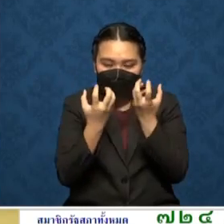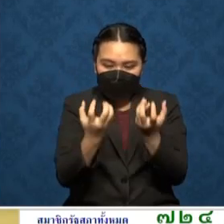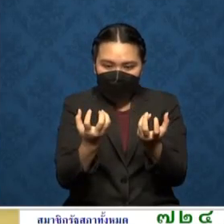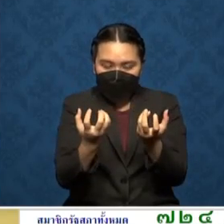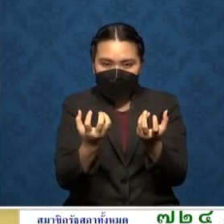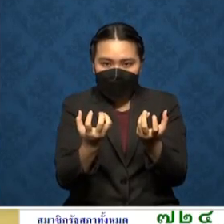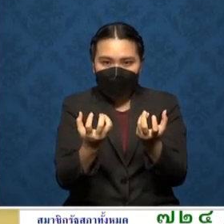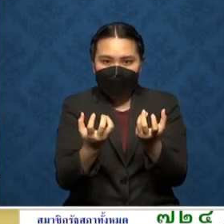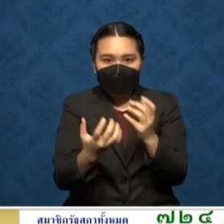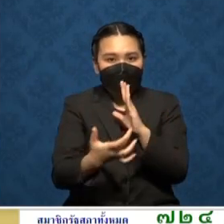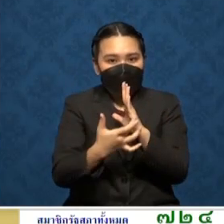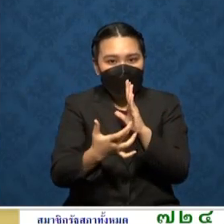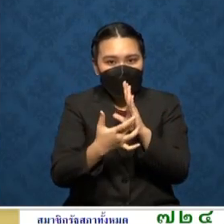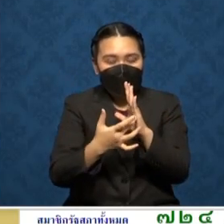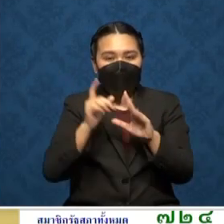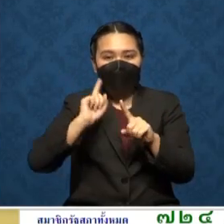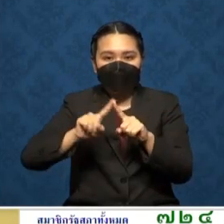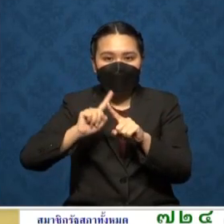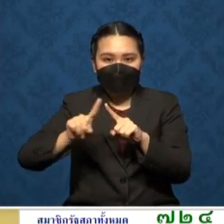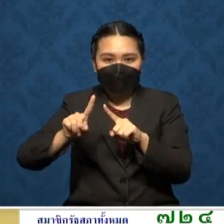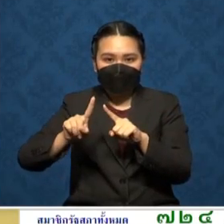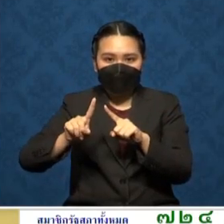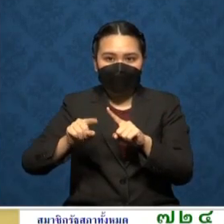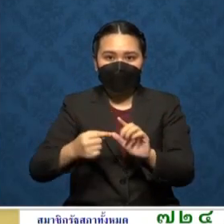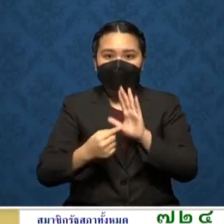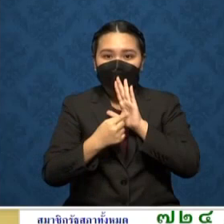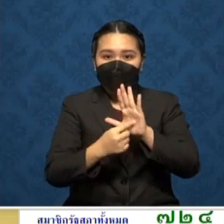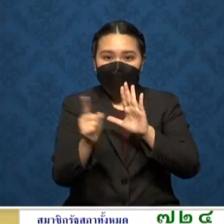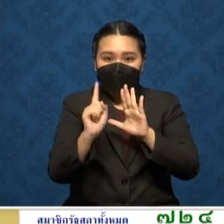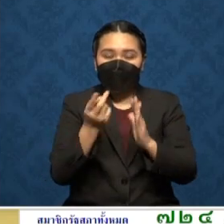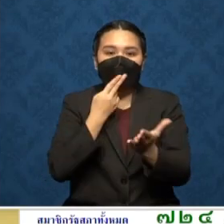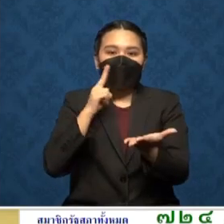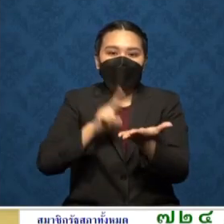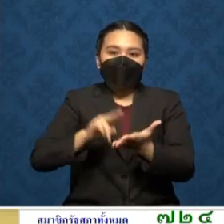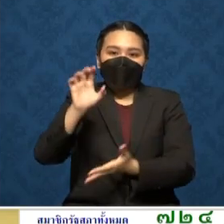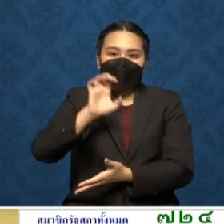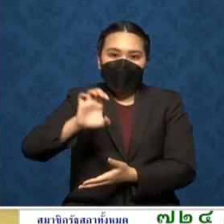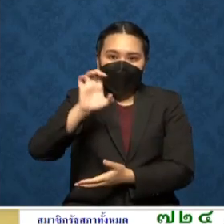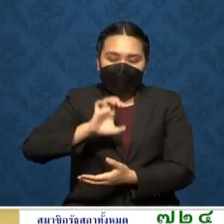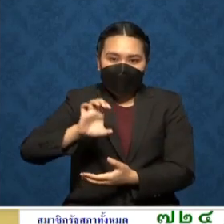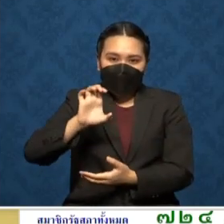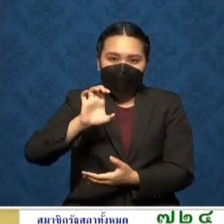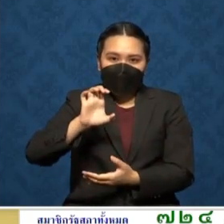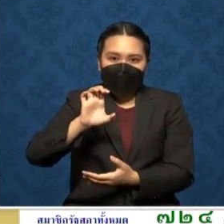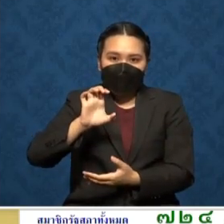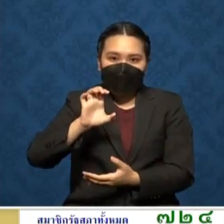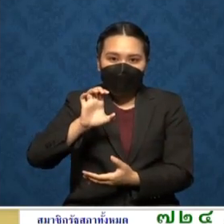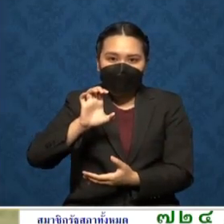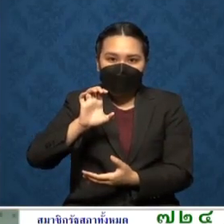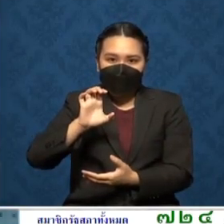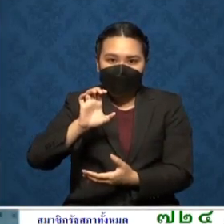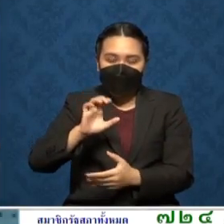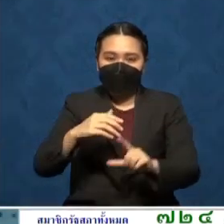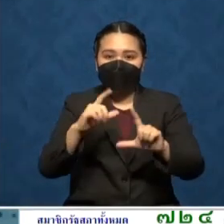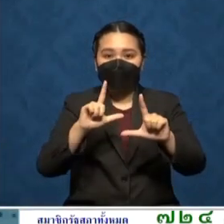ทางอิเล็กทรอนิกส์ไม่ว่าจะเป็นอีเมลไม่ว่าจะเป็นสิ่งที่เราเรียกกันว่า